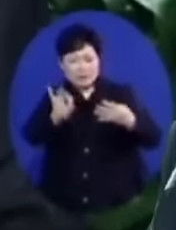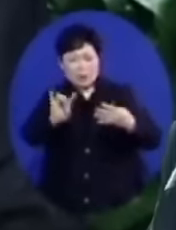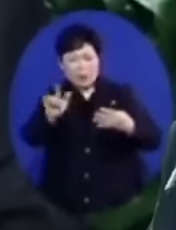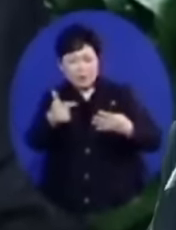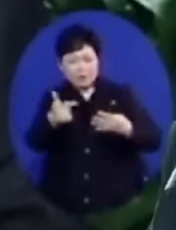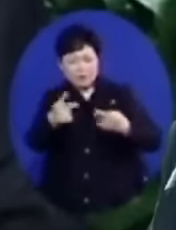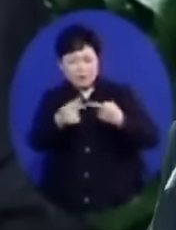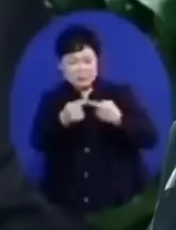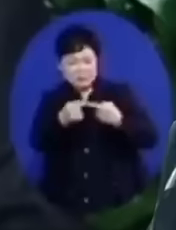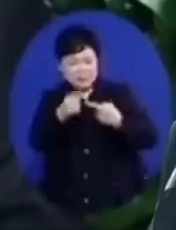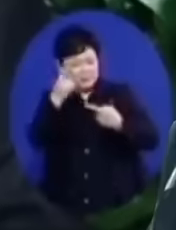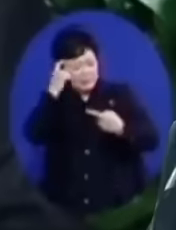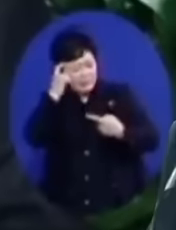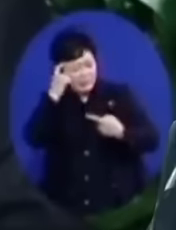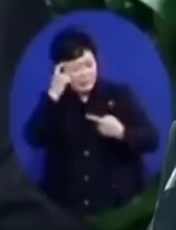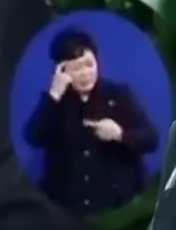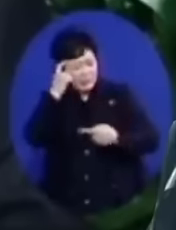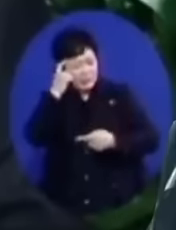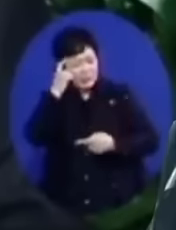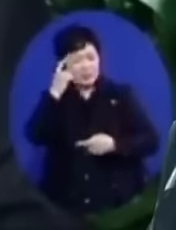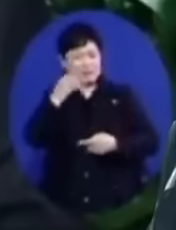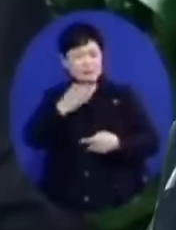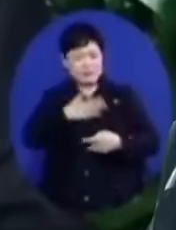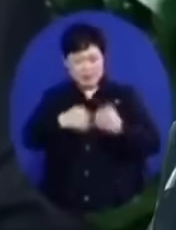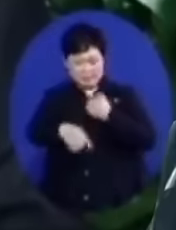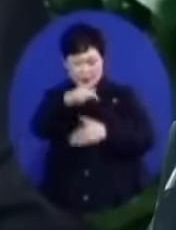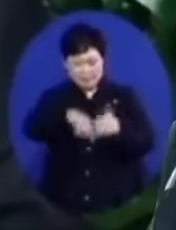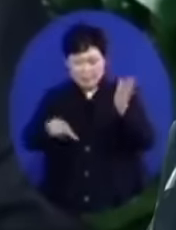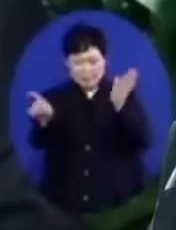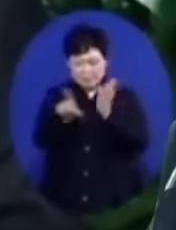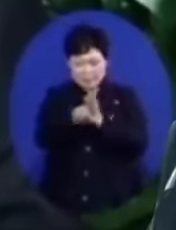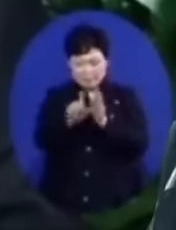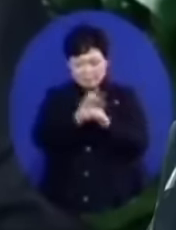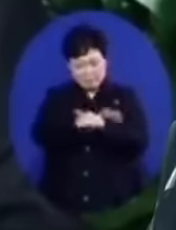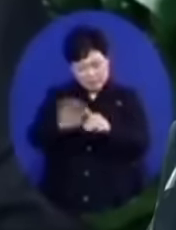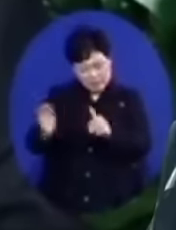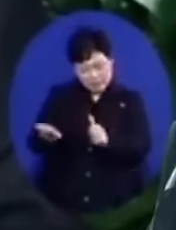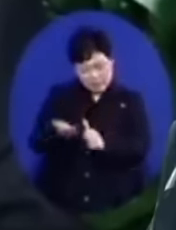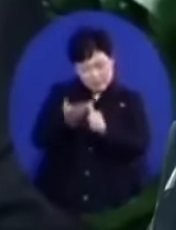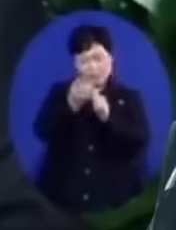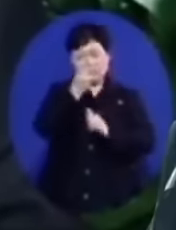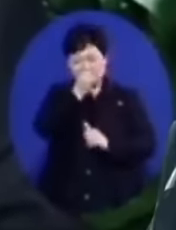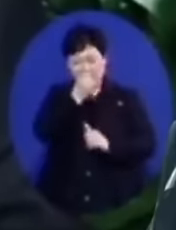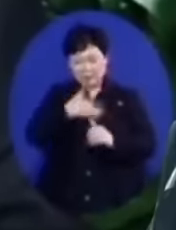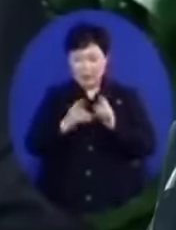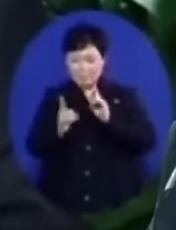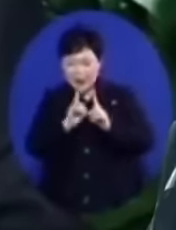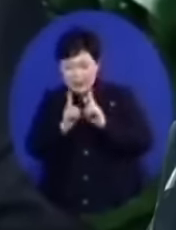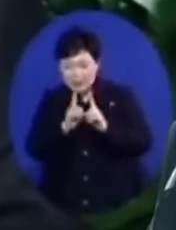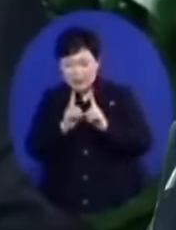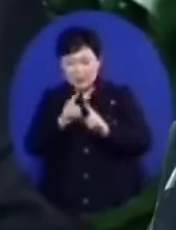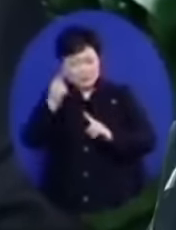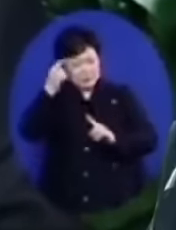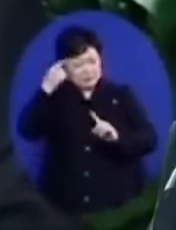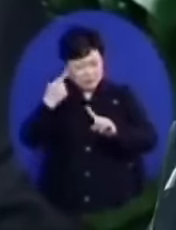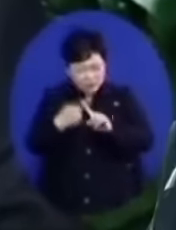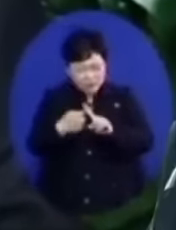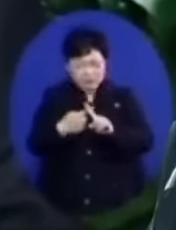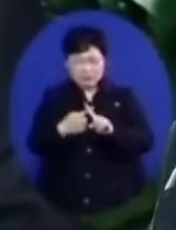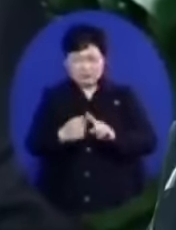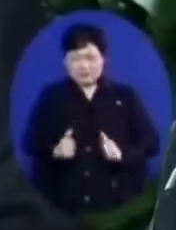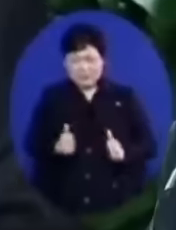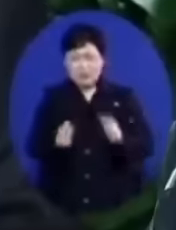꿈이 새로워지느냐, 내 마음의 믿음이 자라고 있느냐, 내가 말을 긍정적이고 적극적인 말을